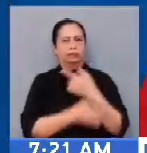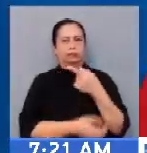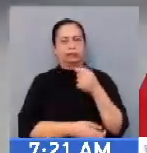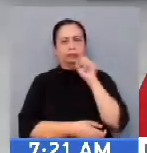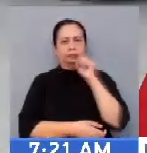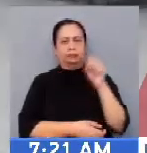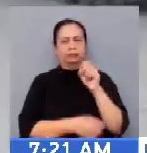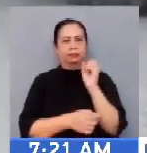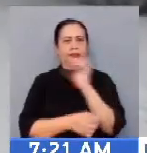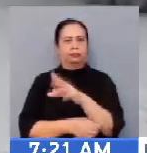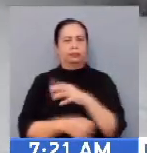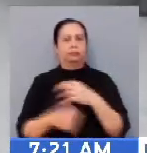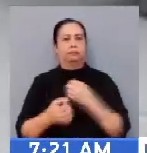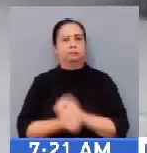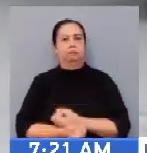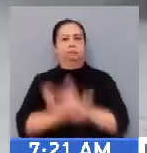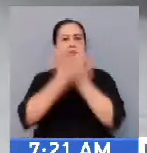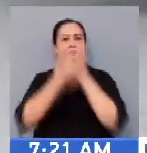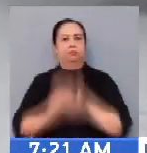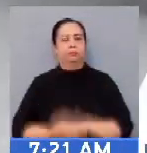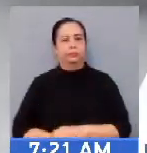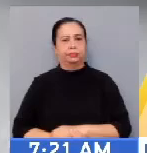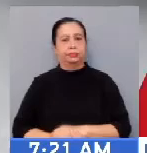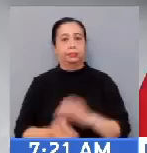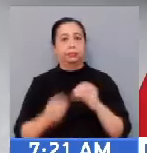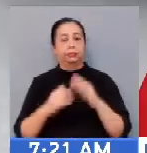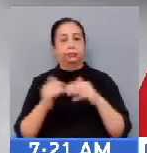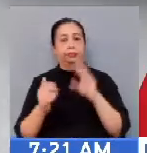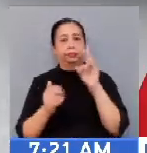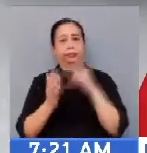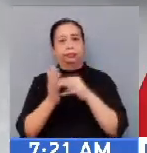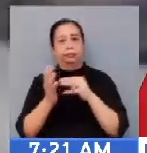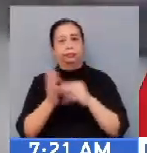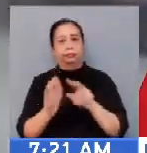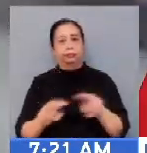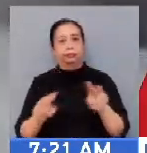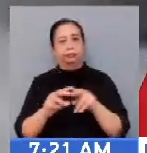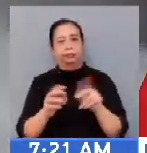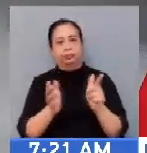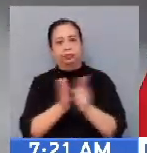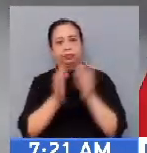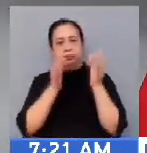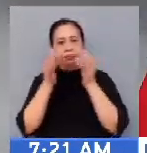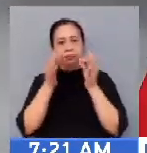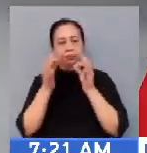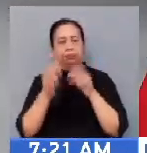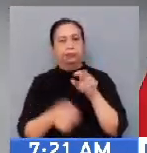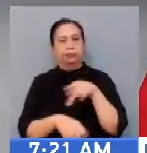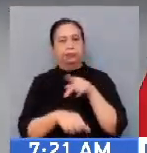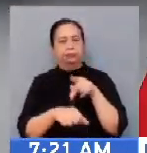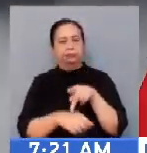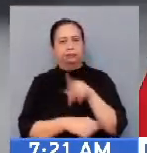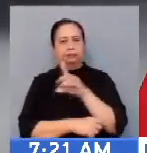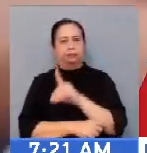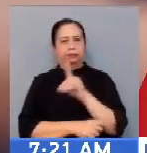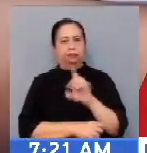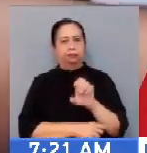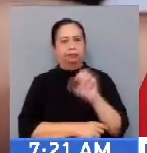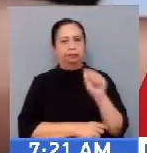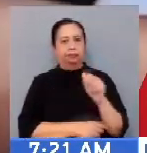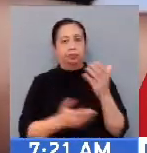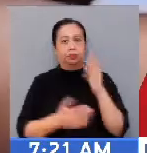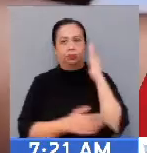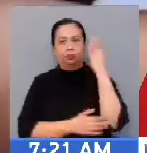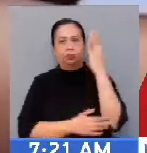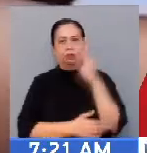pampasabog. Mahigit 7 milyong pisong halaga ng ilegal na droga ang sinira ng Philippine Drug Enforcement Agency sa Butuan City.